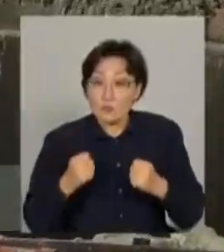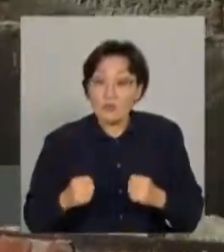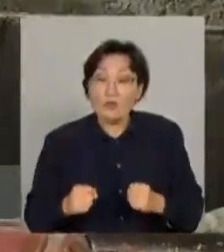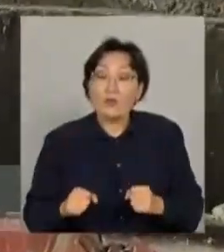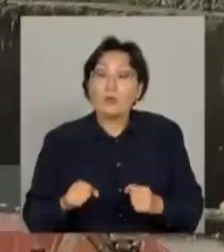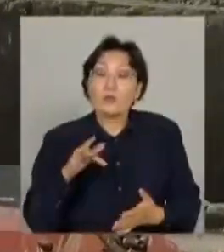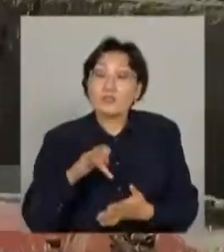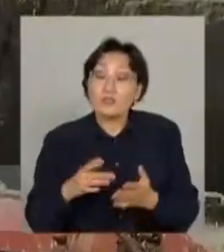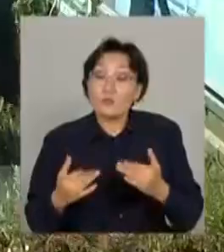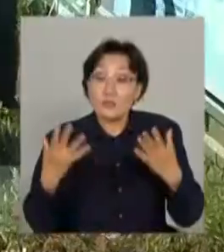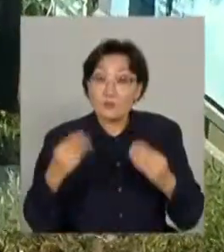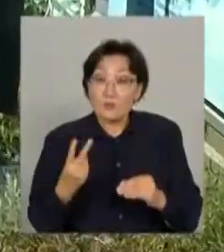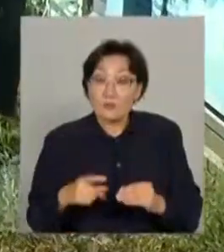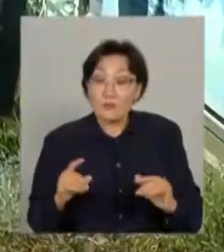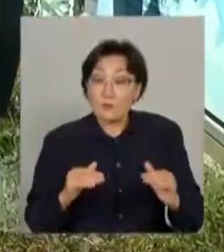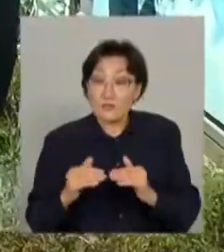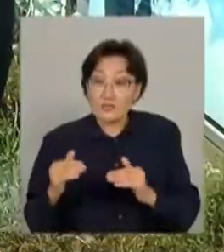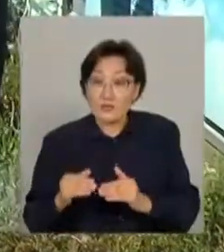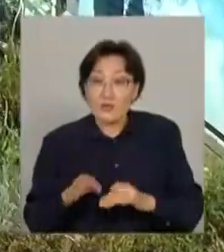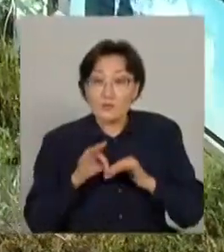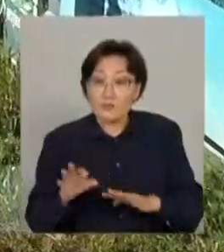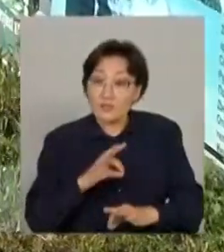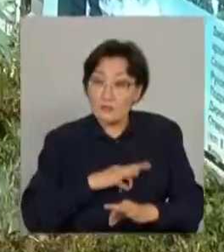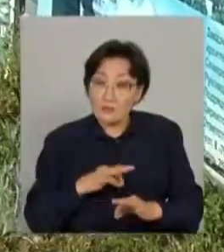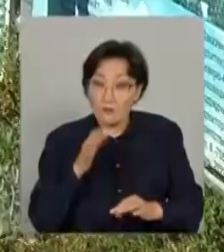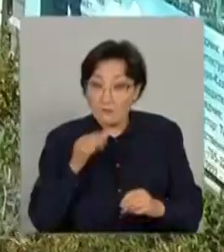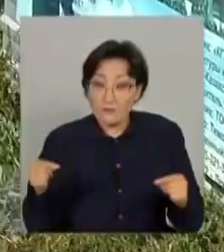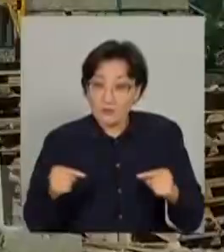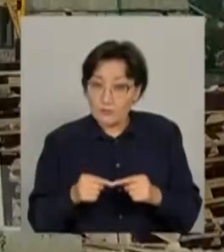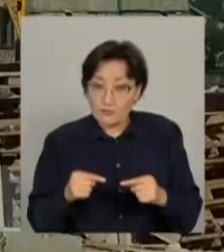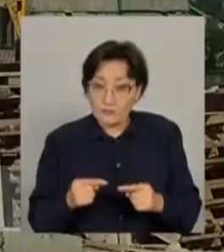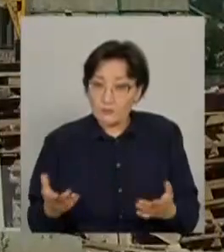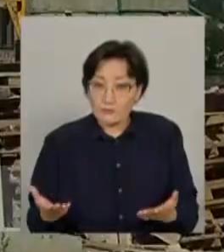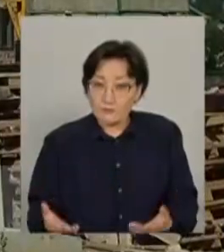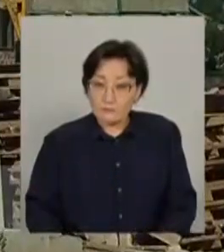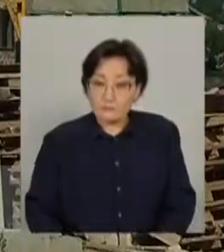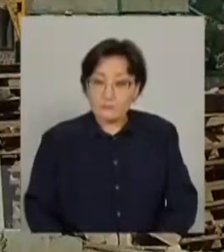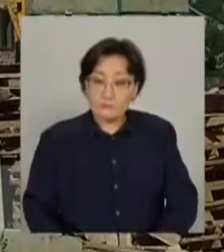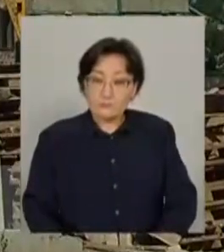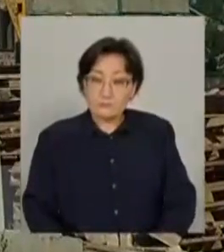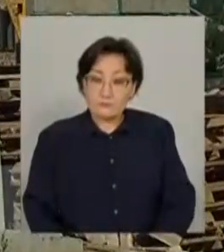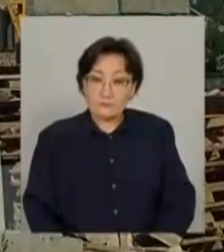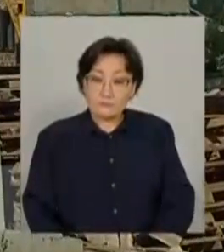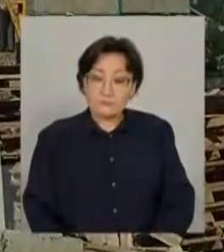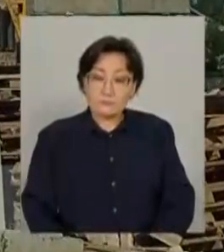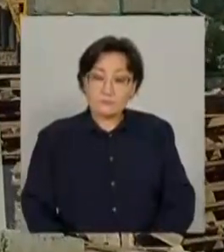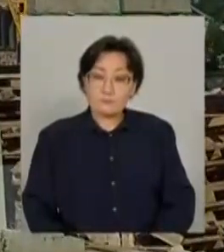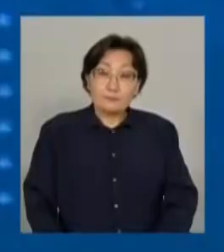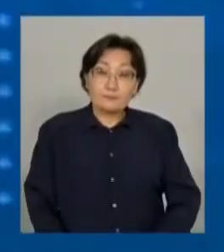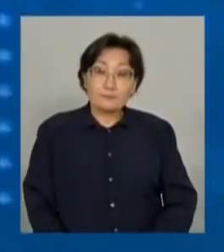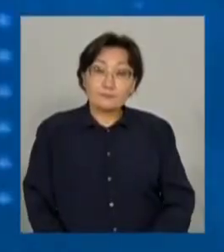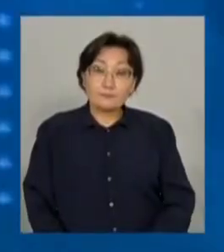областном центре на сегодняшний день 20 объектов не ввели в эксплуатацию в указанное время. Нургуль Алина, Казбек Арыкбаев, телеканал Алматы, Североказахстанская